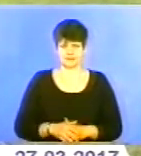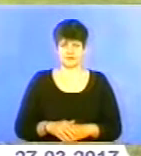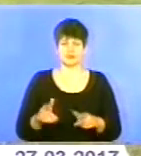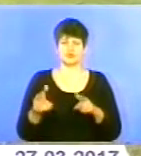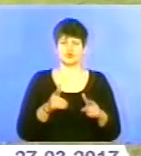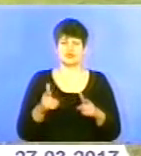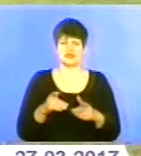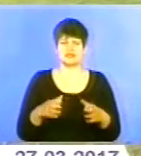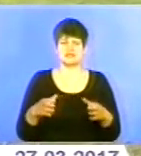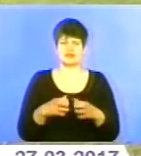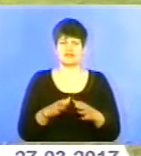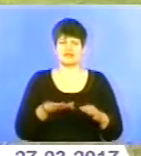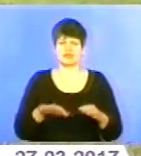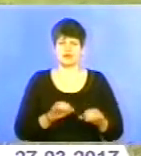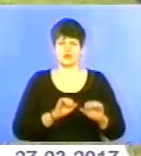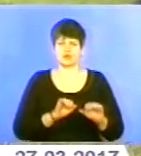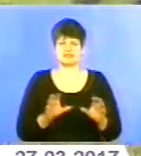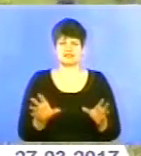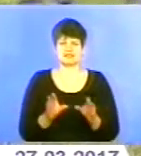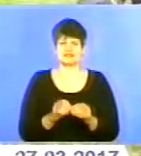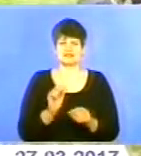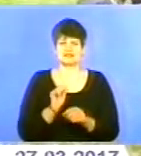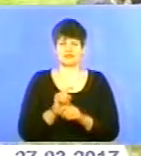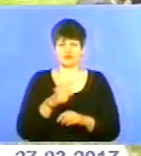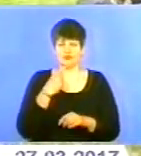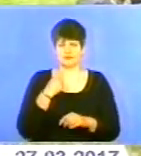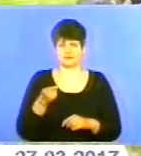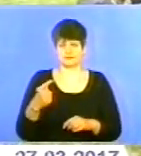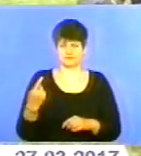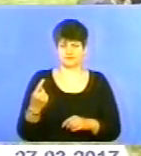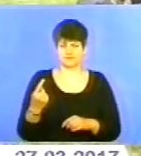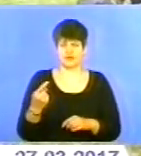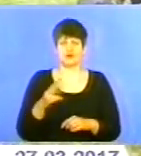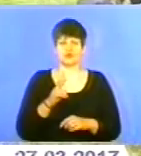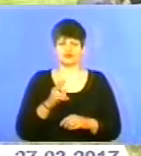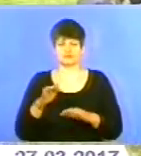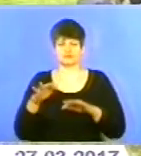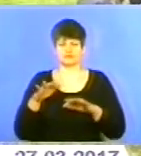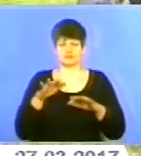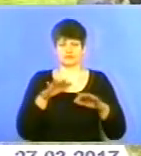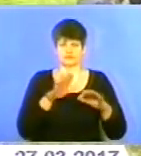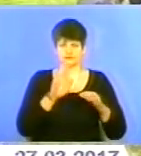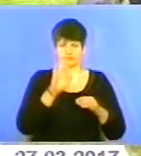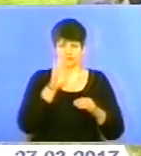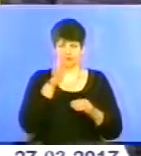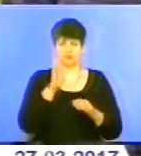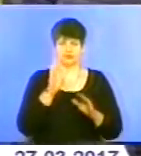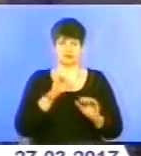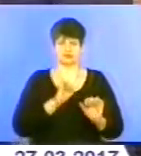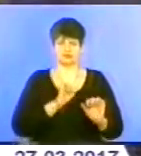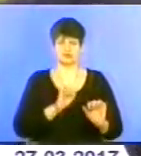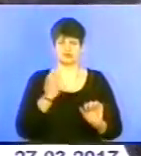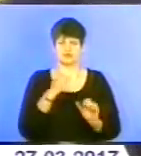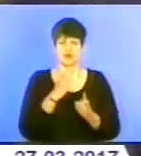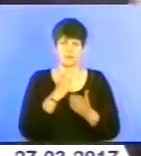Підготовка загонів територіальної оборони – спільне завдання, переконані на Тернопільщині. Ті, хто у разі наступу агресора готовий стати на захист області, повинні